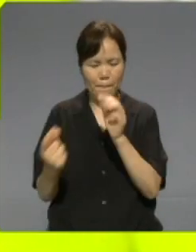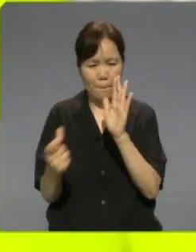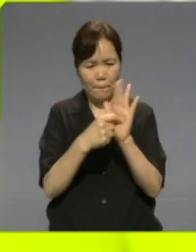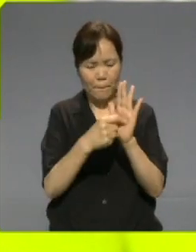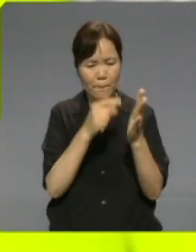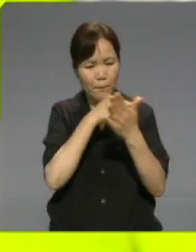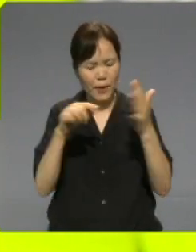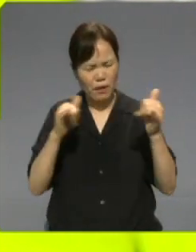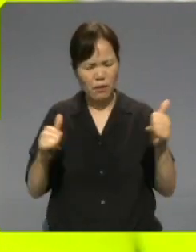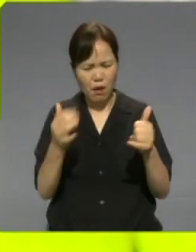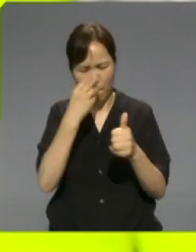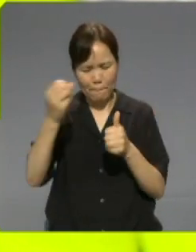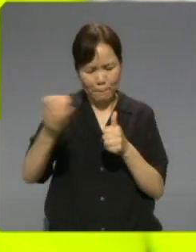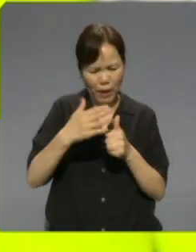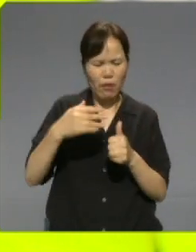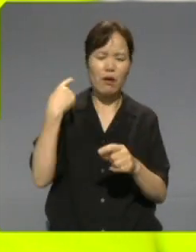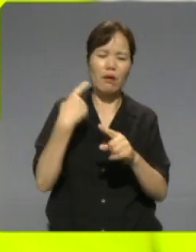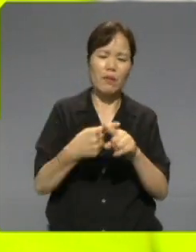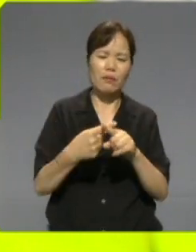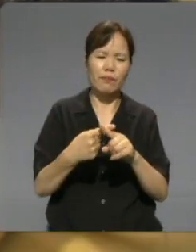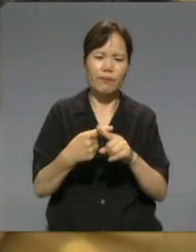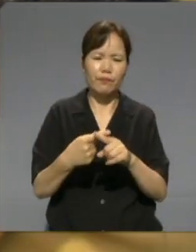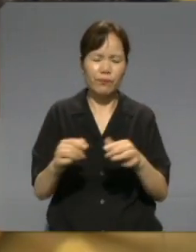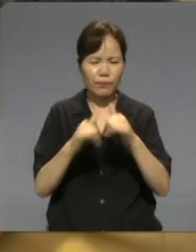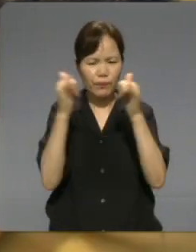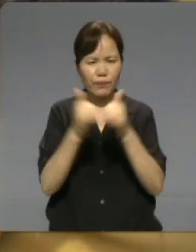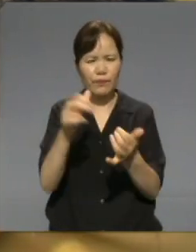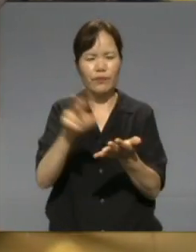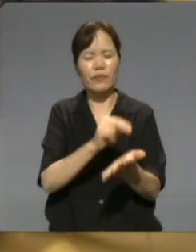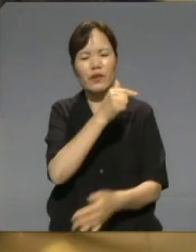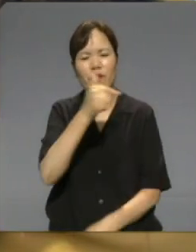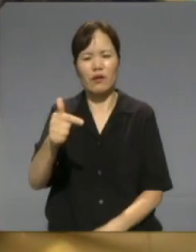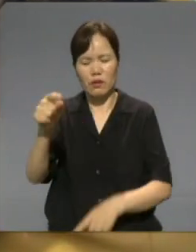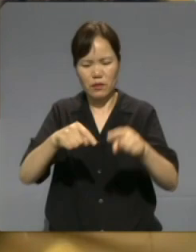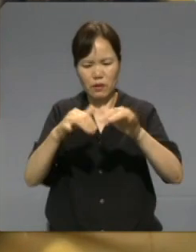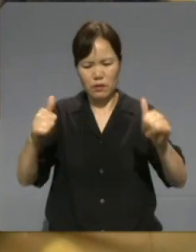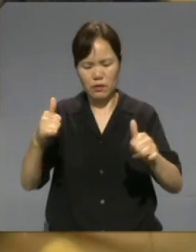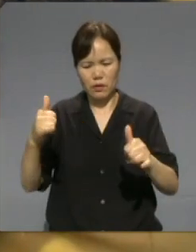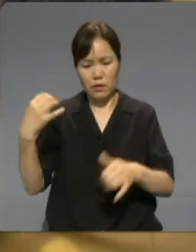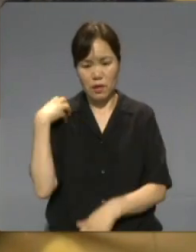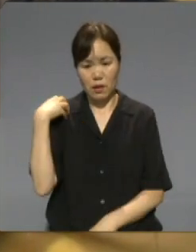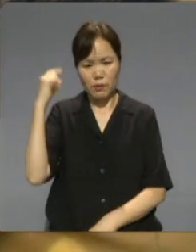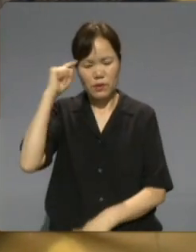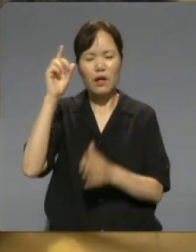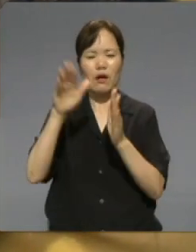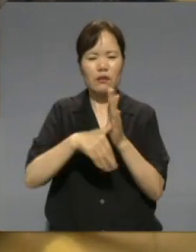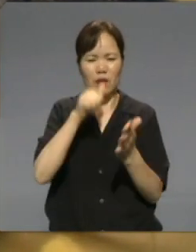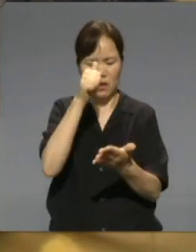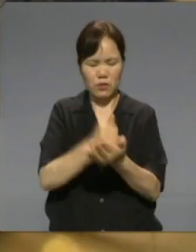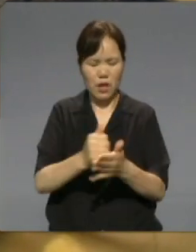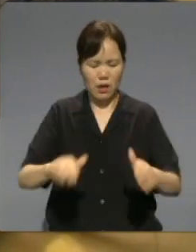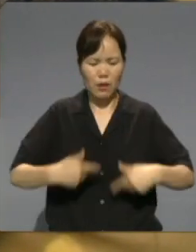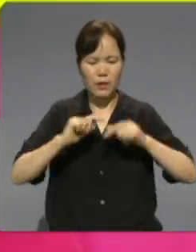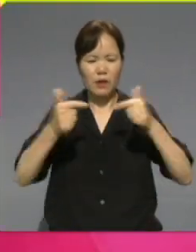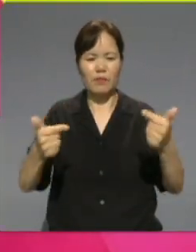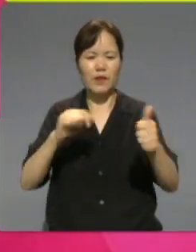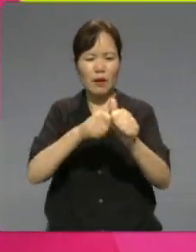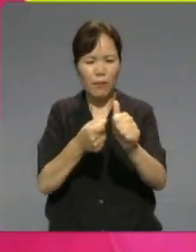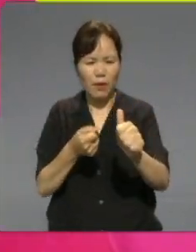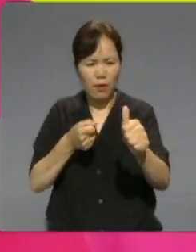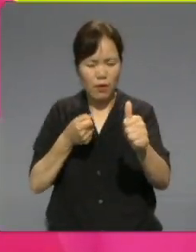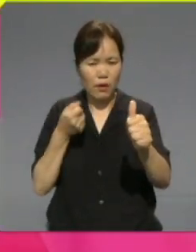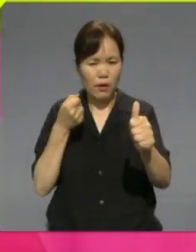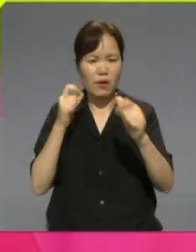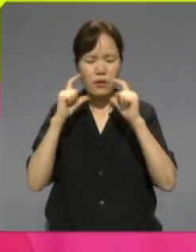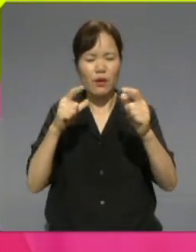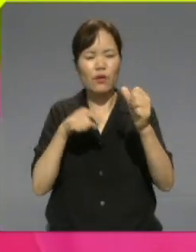모욕으로 보기 충분하고 사회적 파장이 상당히 컸다며 정치인의 무게감을 생각할 때 죄질이 가볍지 않다고 양형 이유를